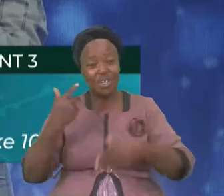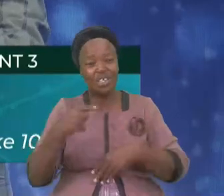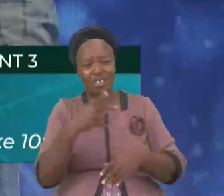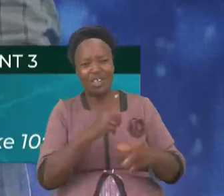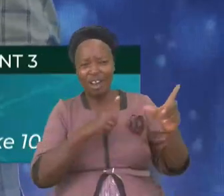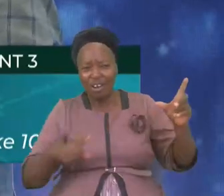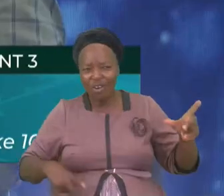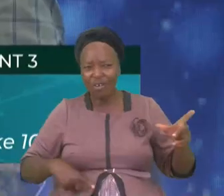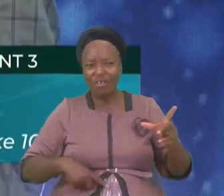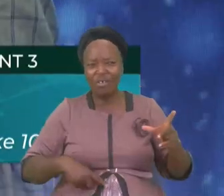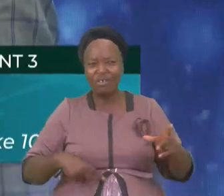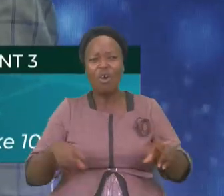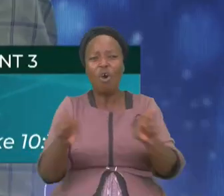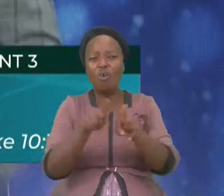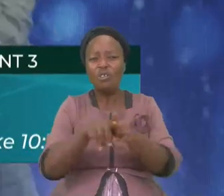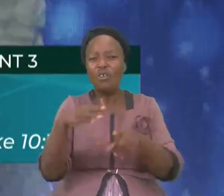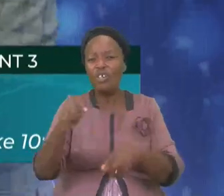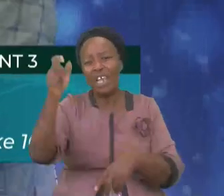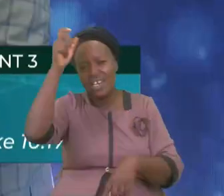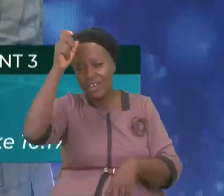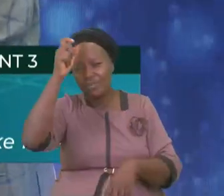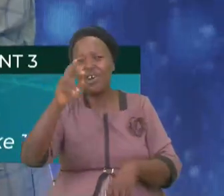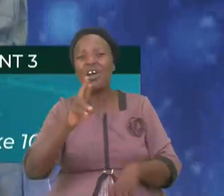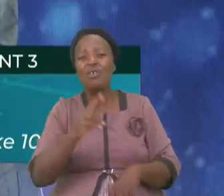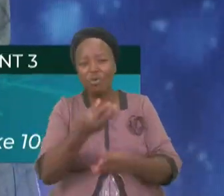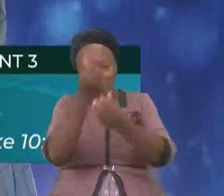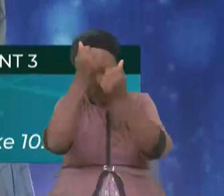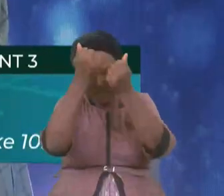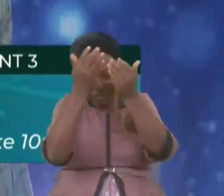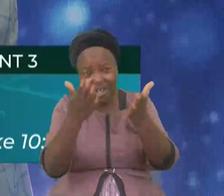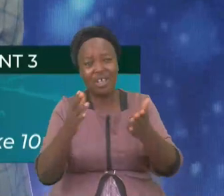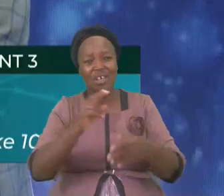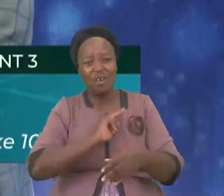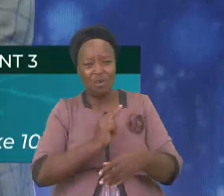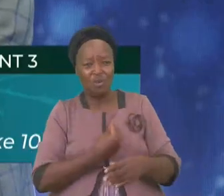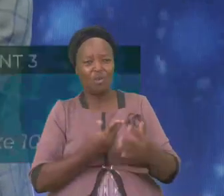Seigneur, même les démons nous sont soumis en ton nom.